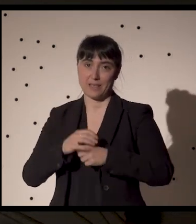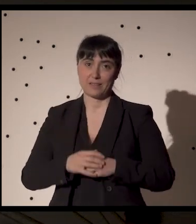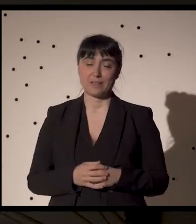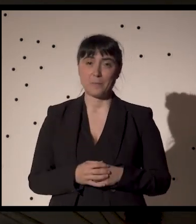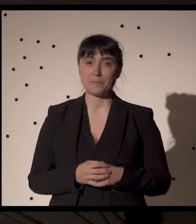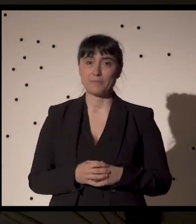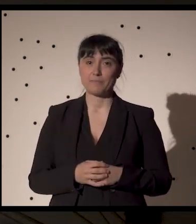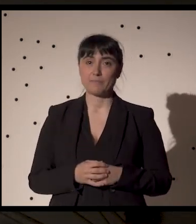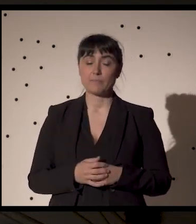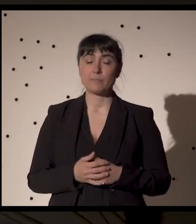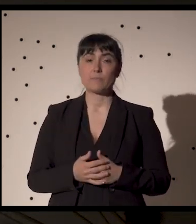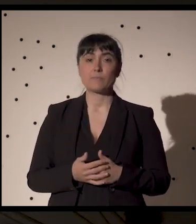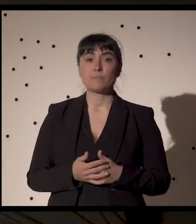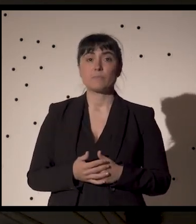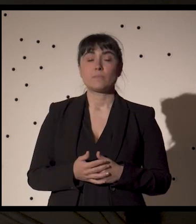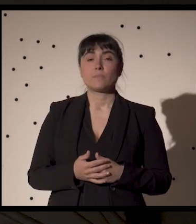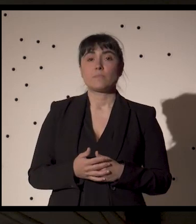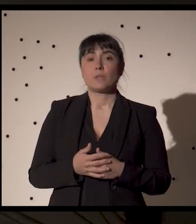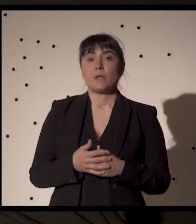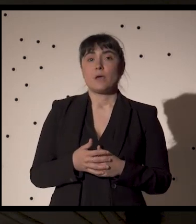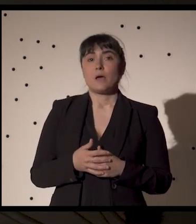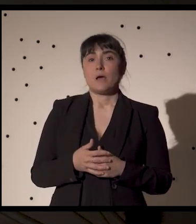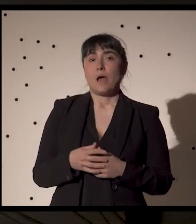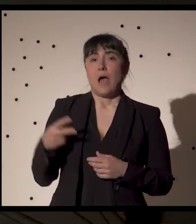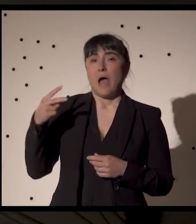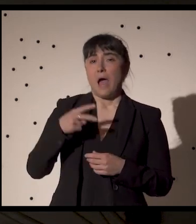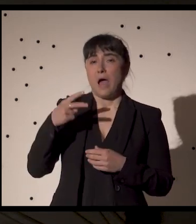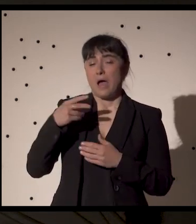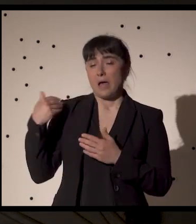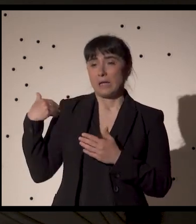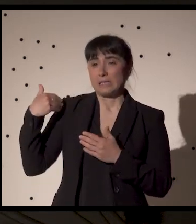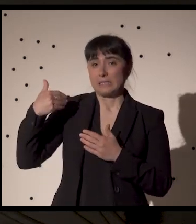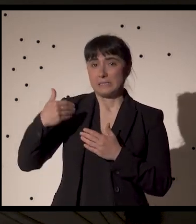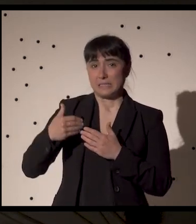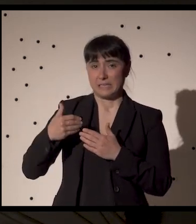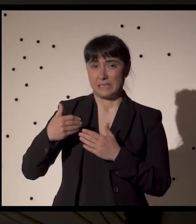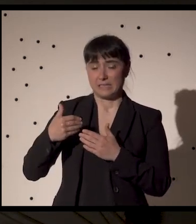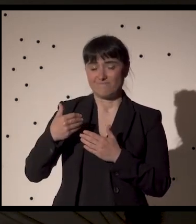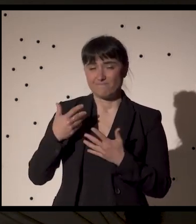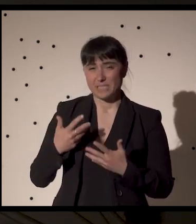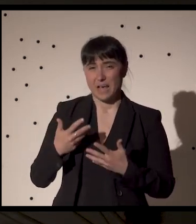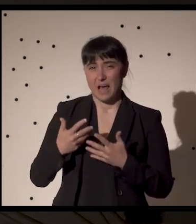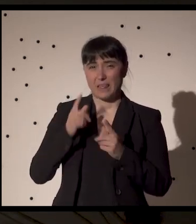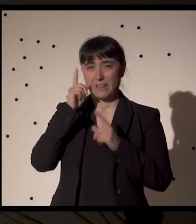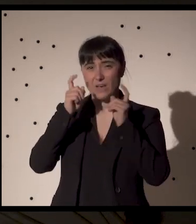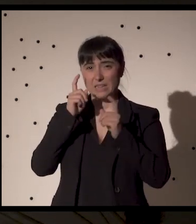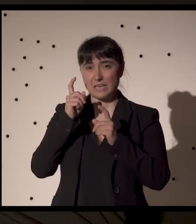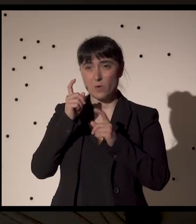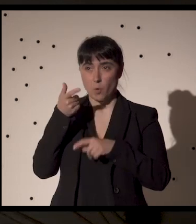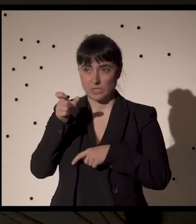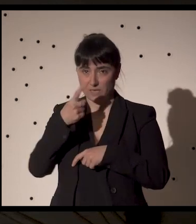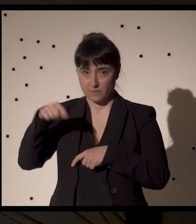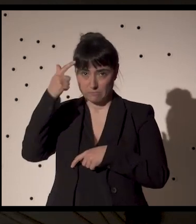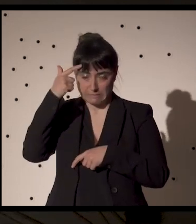in questi anni così difficili così pesanti per le ragioni che tutti noi ben conosciamo ci sono state sempre molto